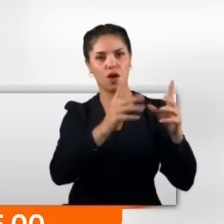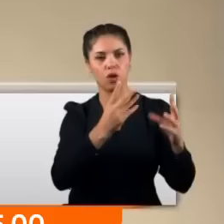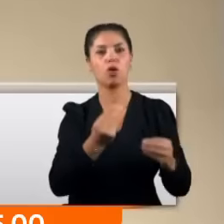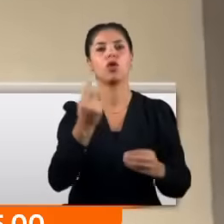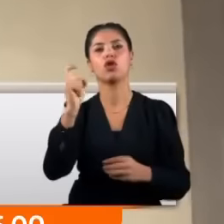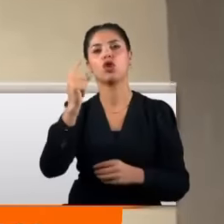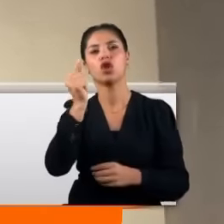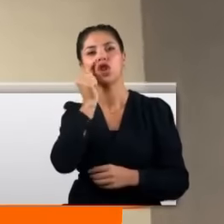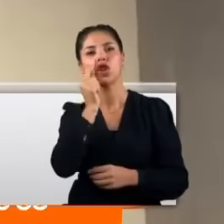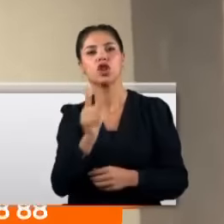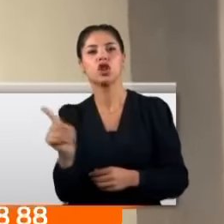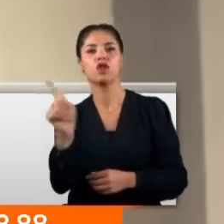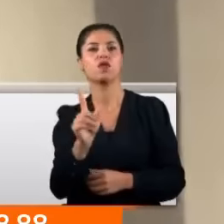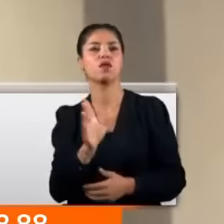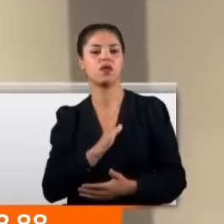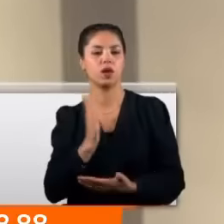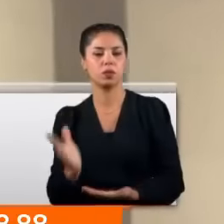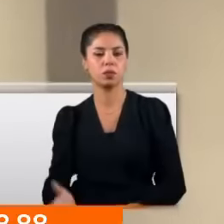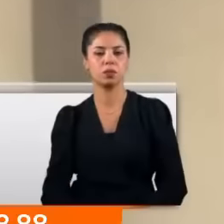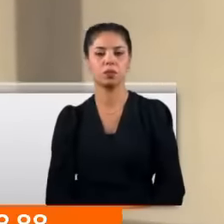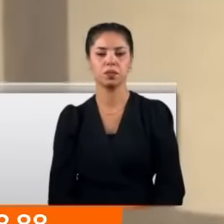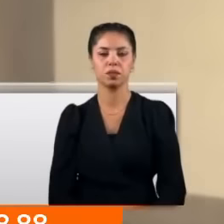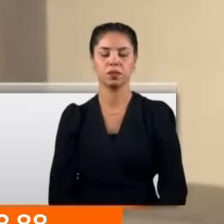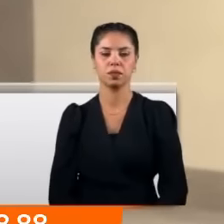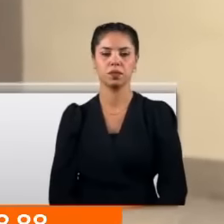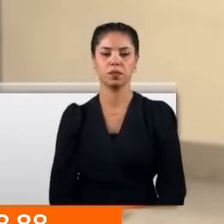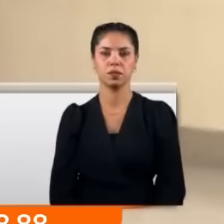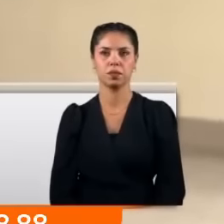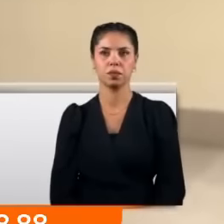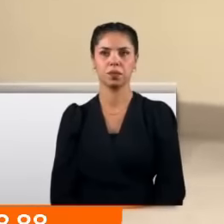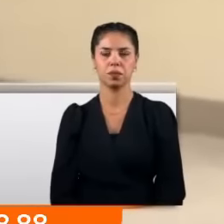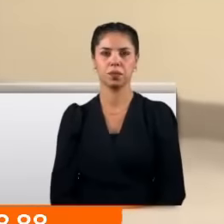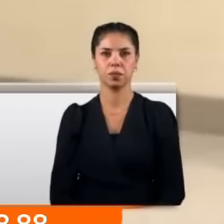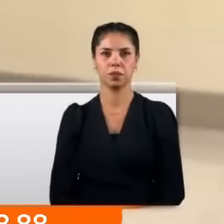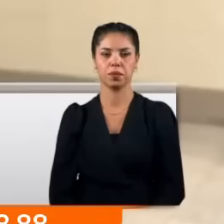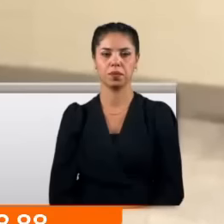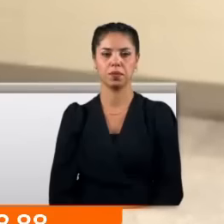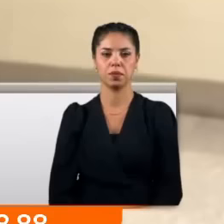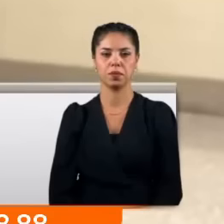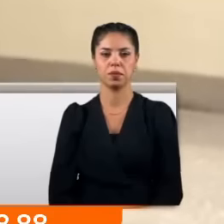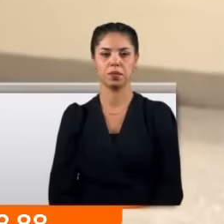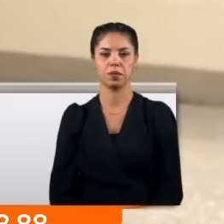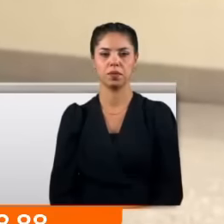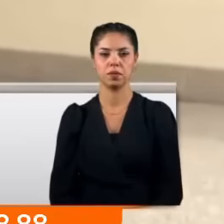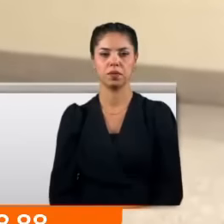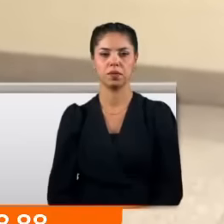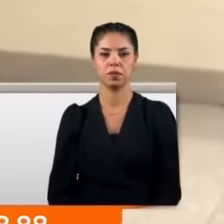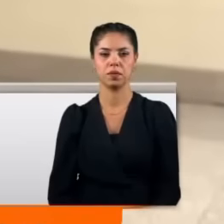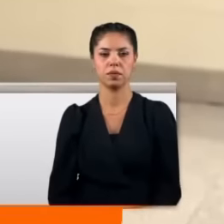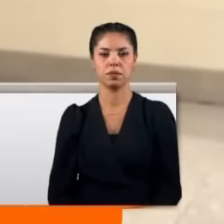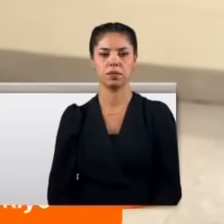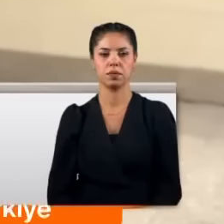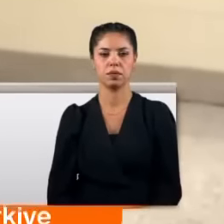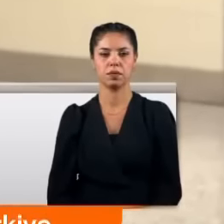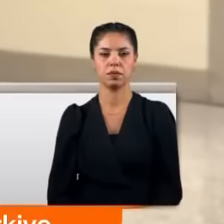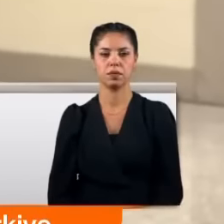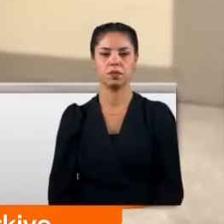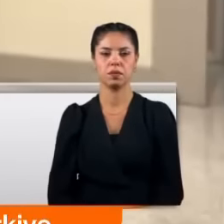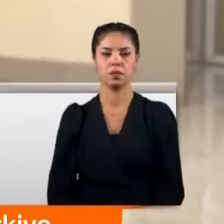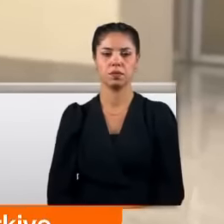kişiydi. Bugünkü 4 ayrı davadaki ilk duruşmalarda şu an için sakin bir hava var. Normalde en